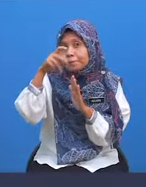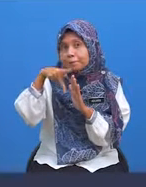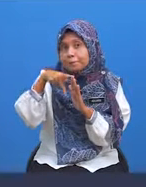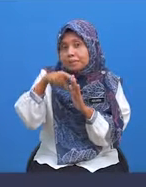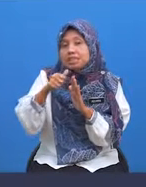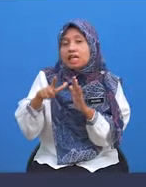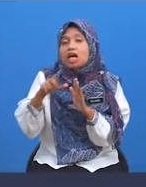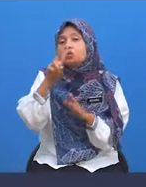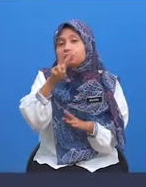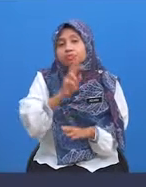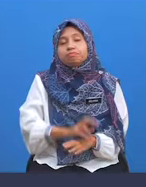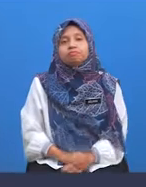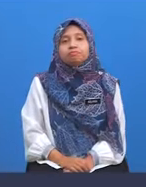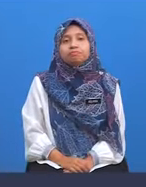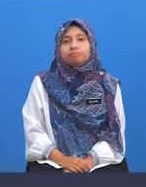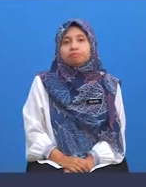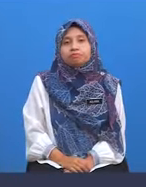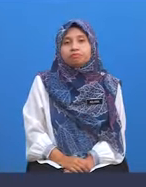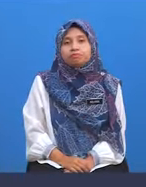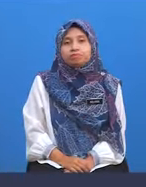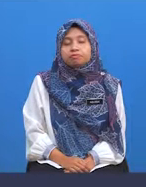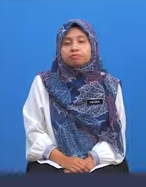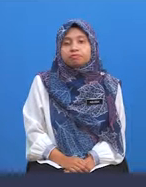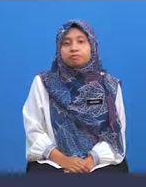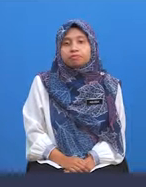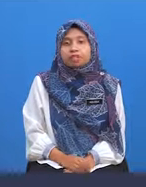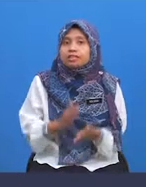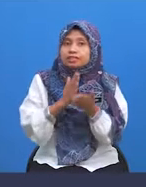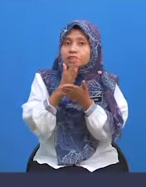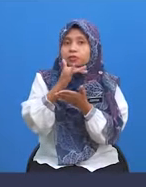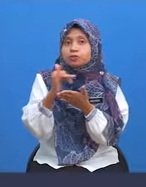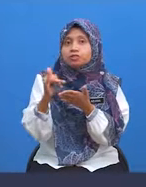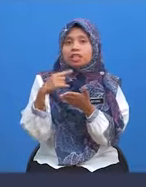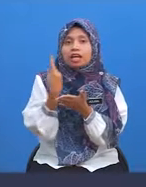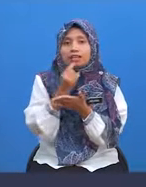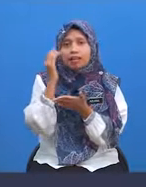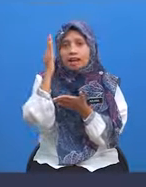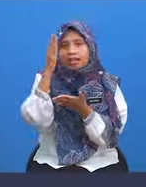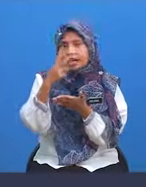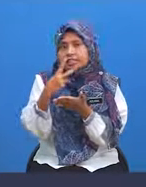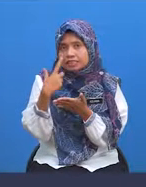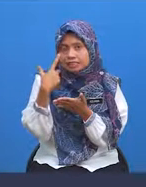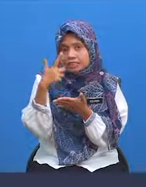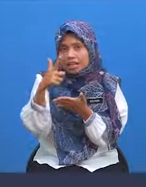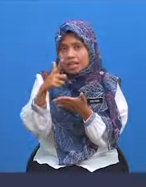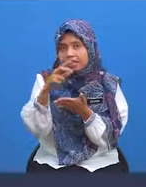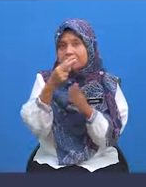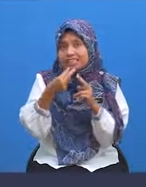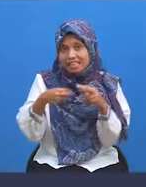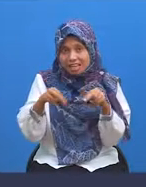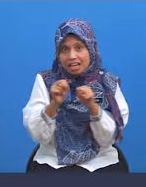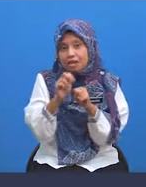Seterusnya, kita akan lihat nilai B. Nilai B kita ialah 3.